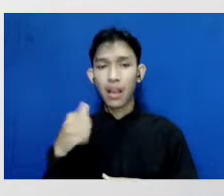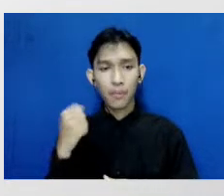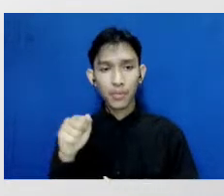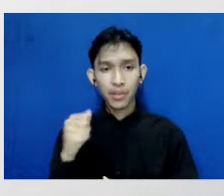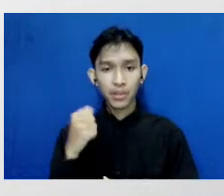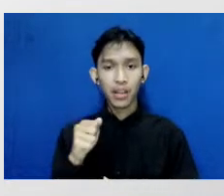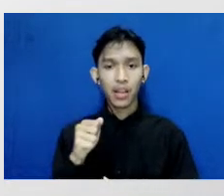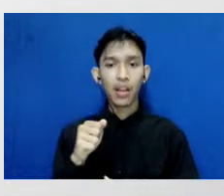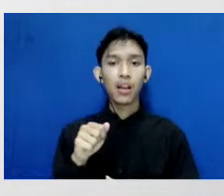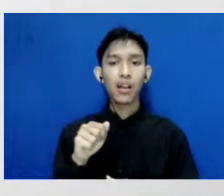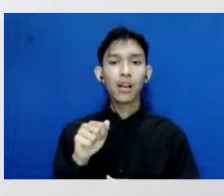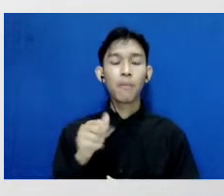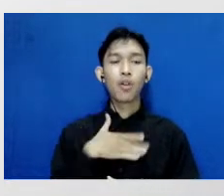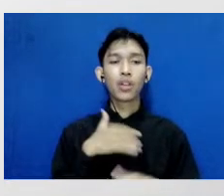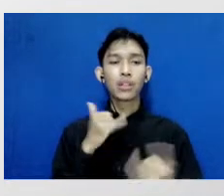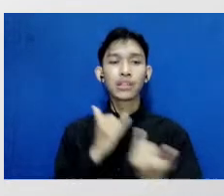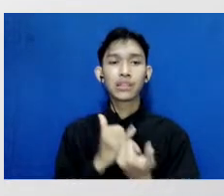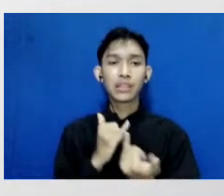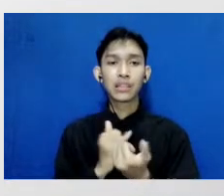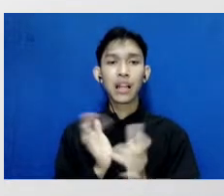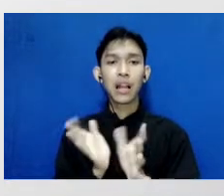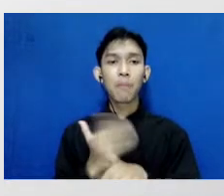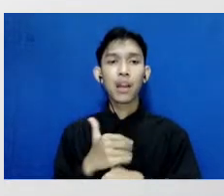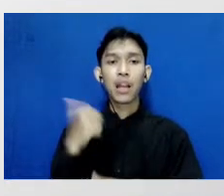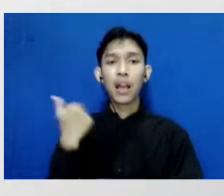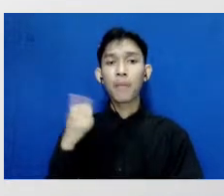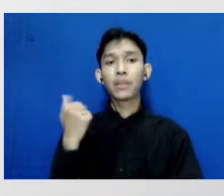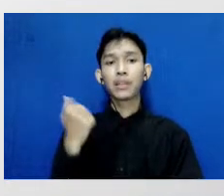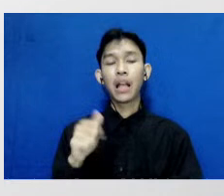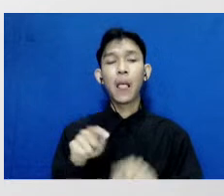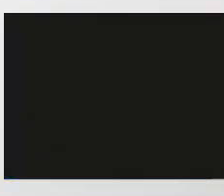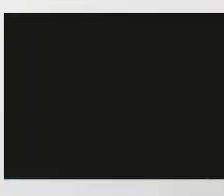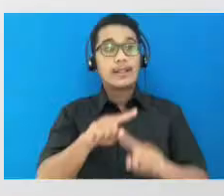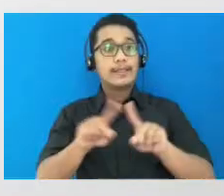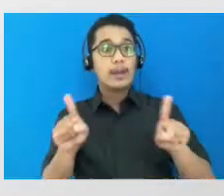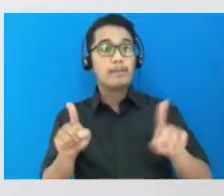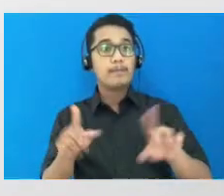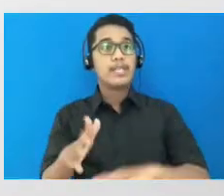namanya penyerangan balik dan lain-lain. Tetapi kalau